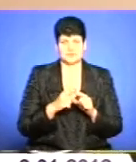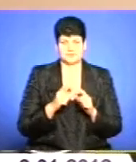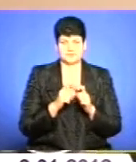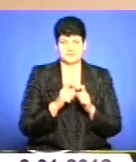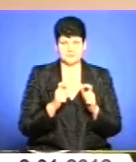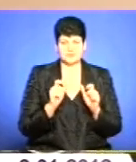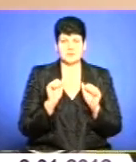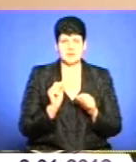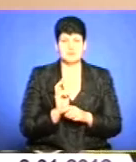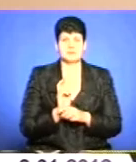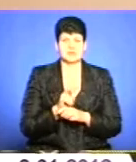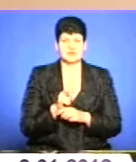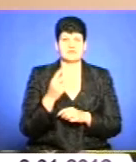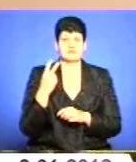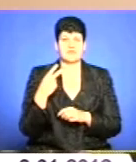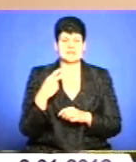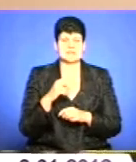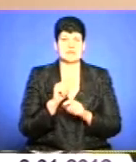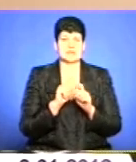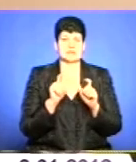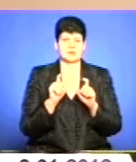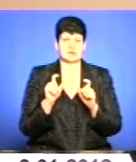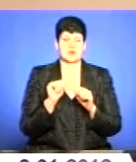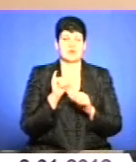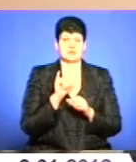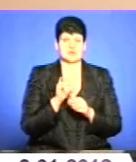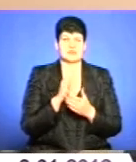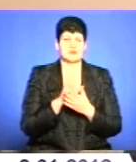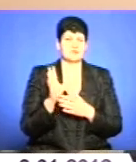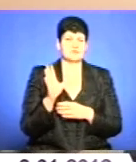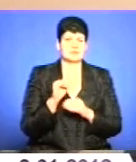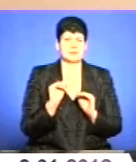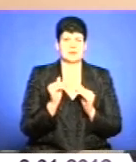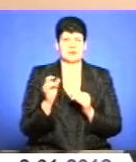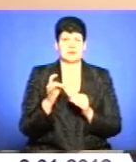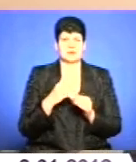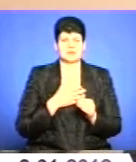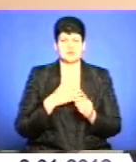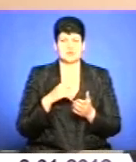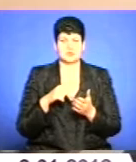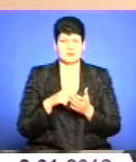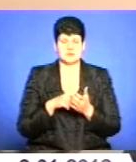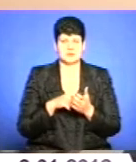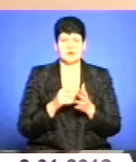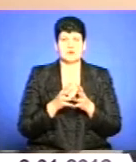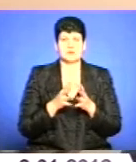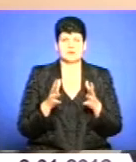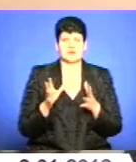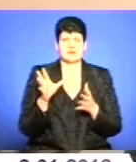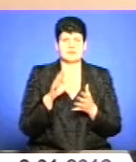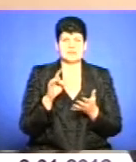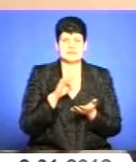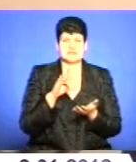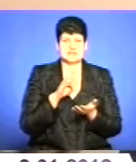може підійти в тих 20 кіосків, а вони є у всіх мікрорайонах нашого міста, в основному на всіх